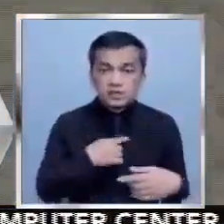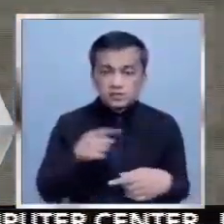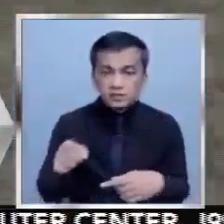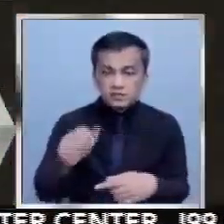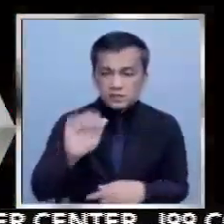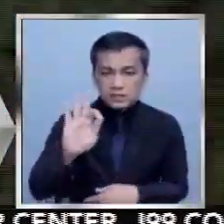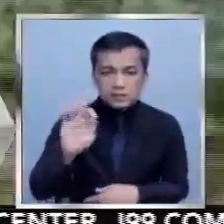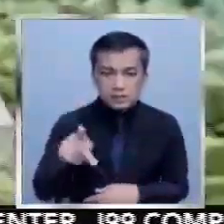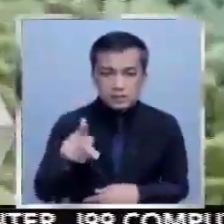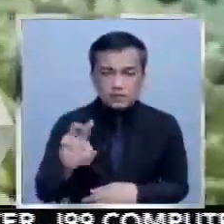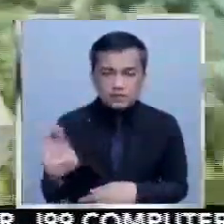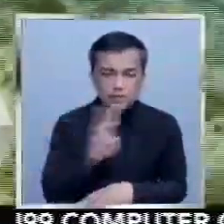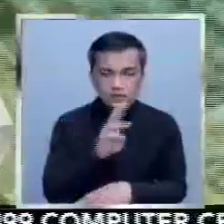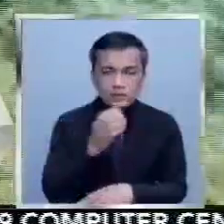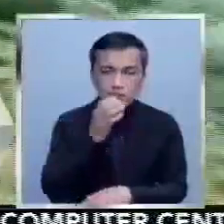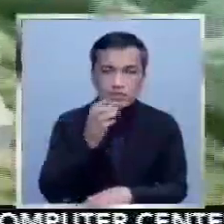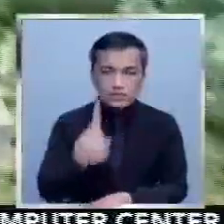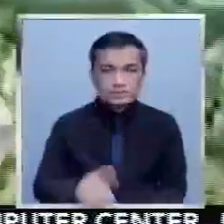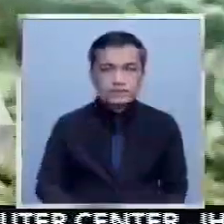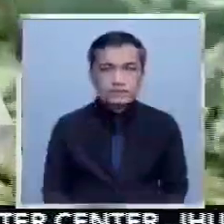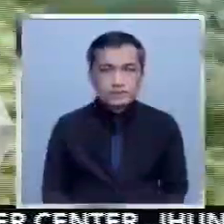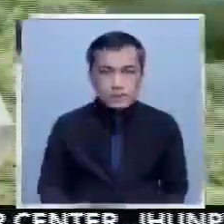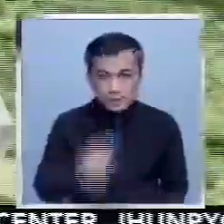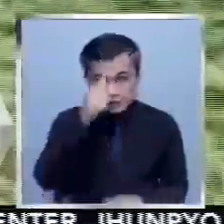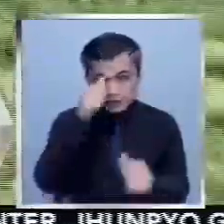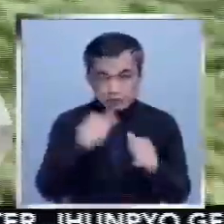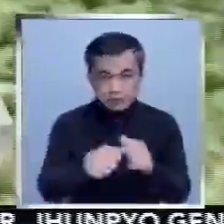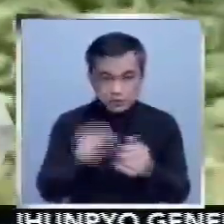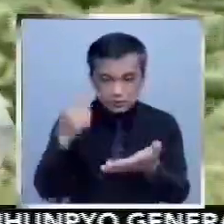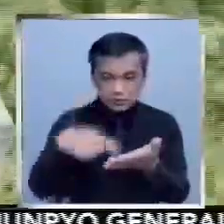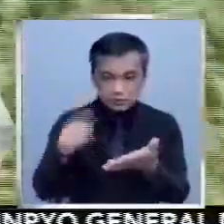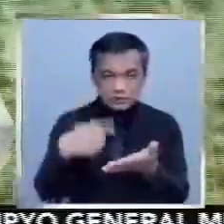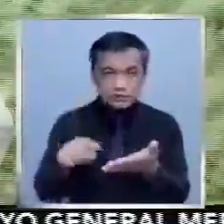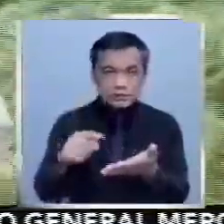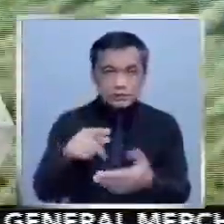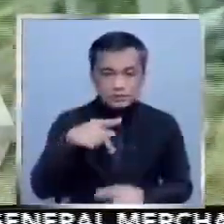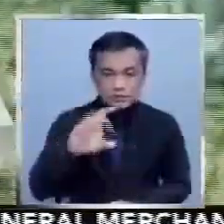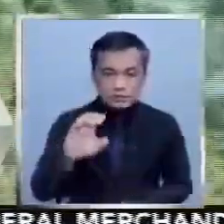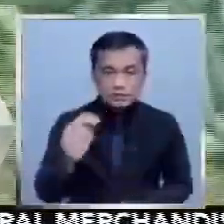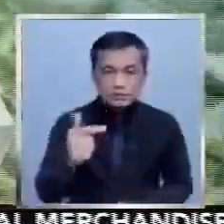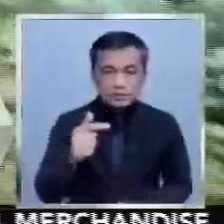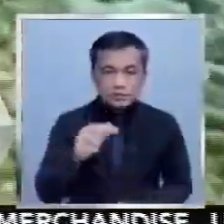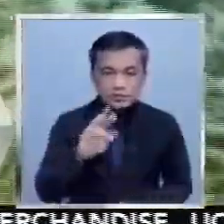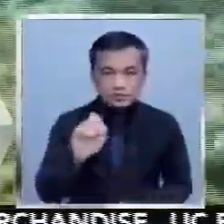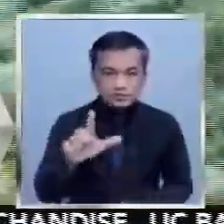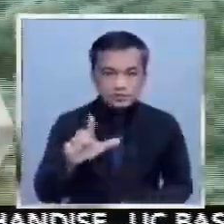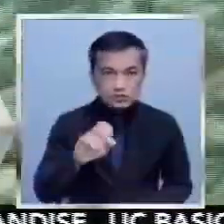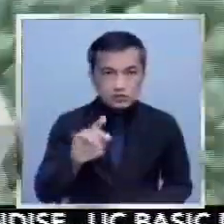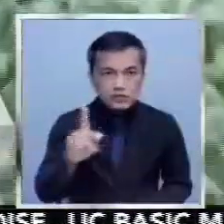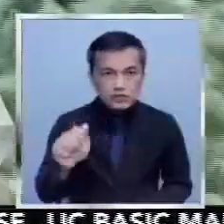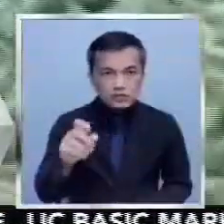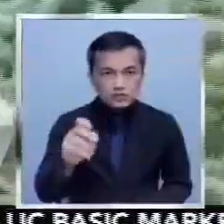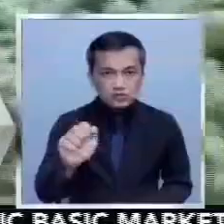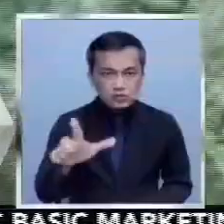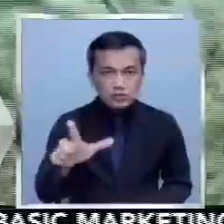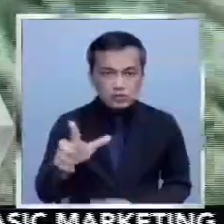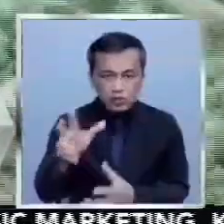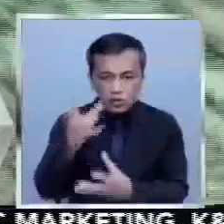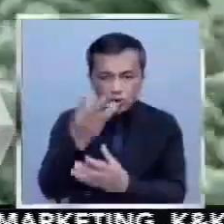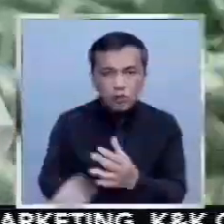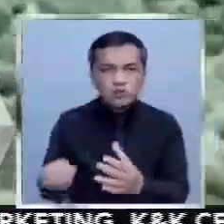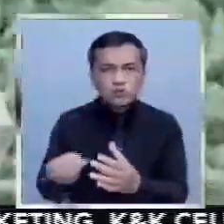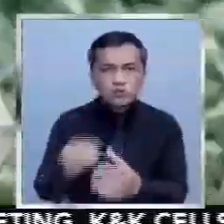Western Command. Matatandaan sa pag-inspeksyon ng Philippine Coast Guard sa Rosul Reef at Escoda Shoal, ubos ang mga coral sa ilalim